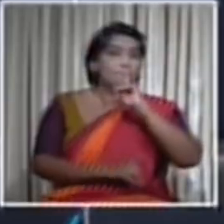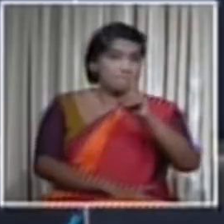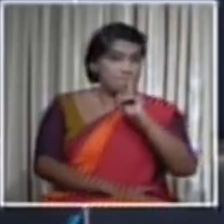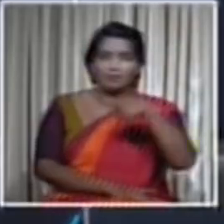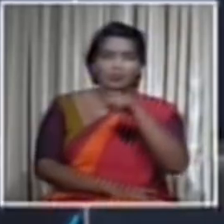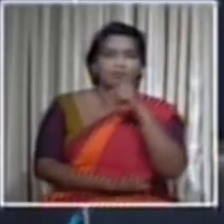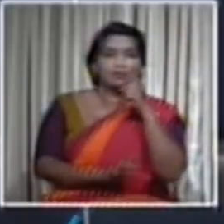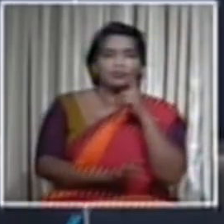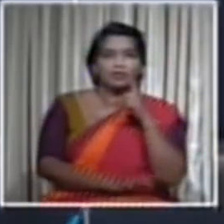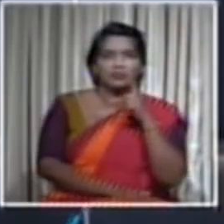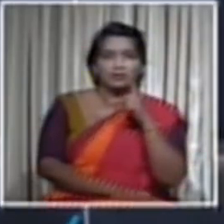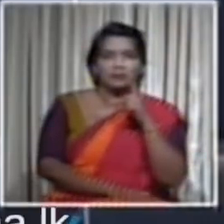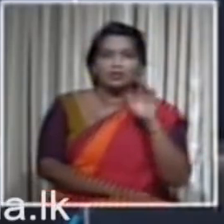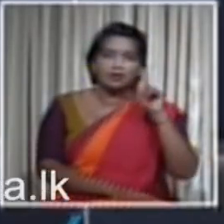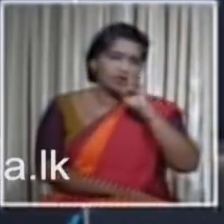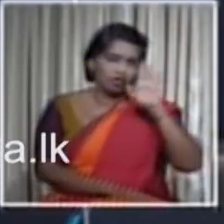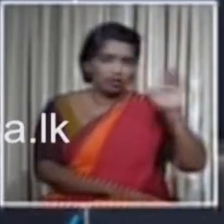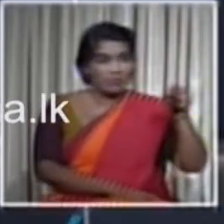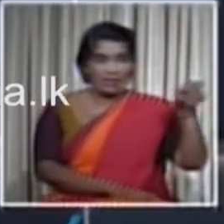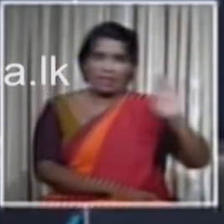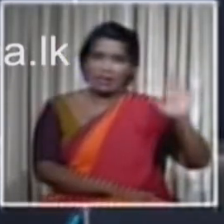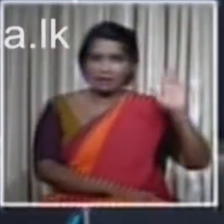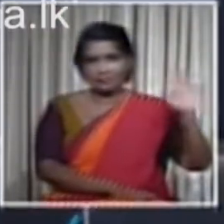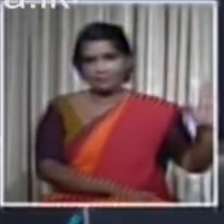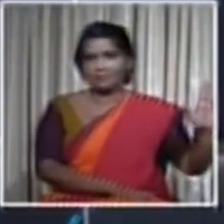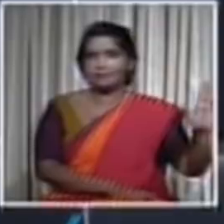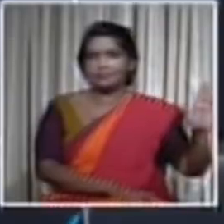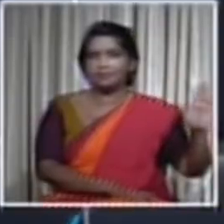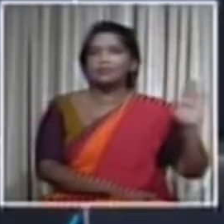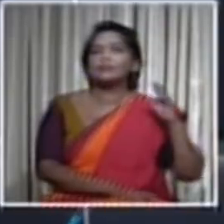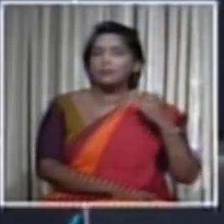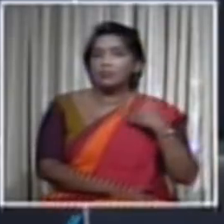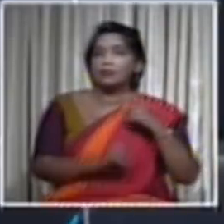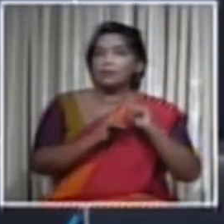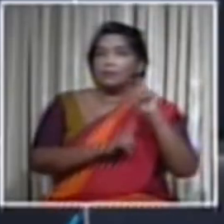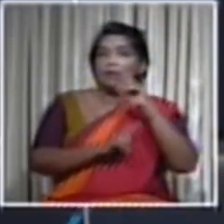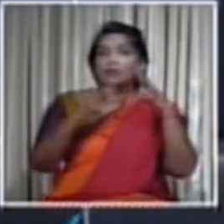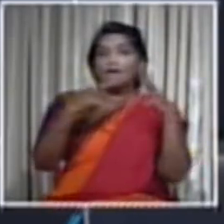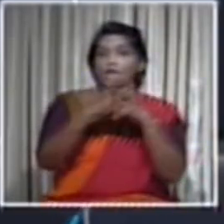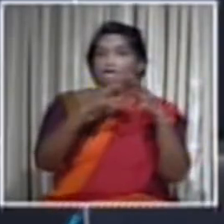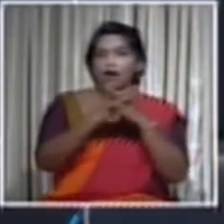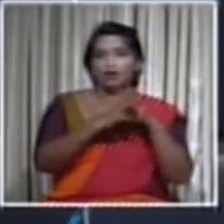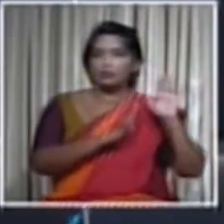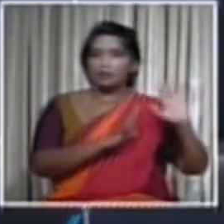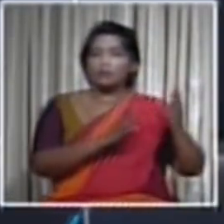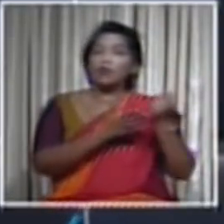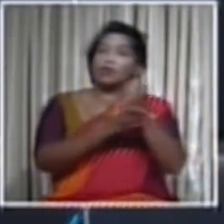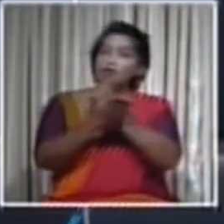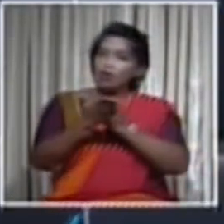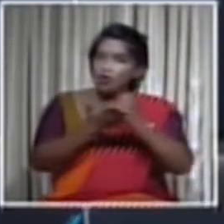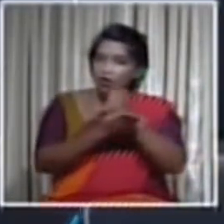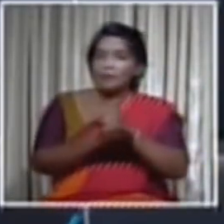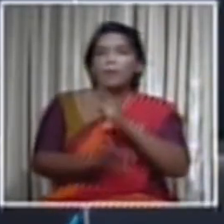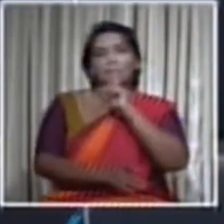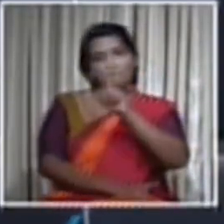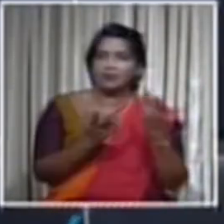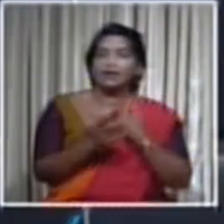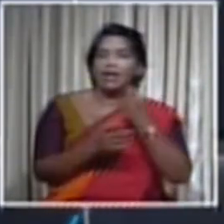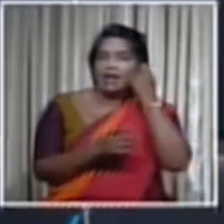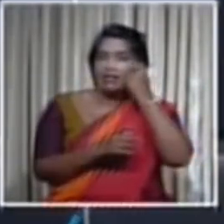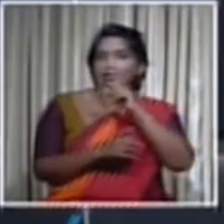තියාගන්න ඔබතුමාට නොඑන්න පුළුවන් අපි මේ මුළු පාර්ලිමේන්තුව වාසුදේව හැර අනික මෙතුමා හැර අපි ඔක්කොම බයින